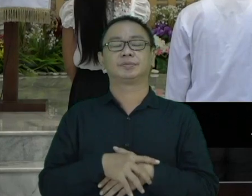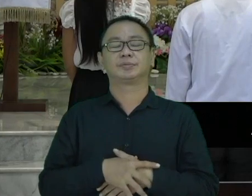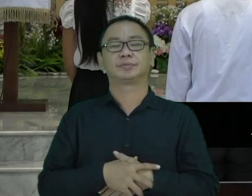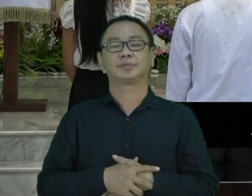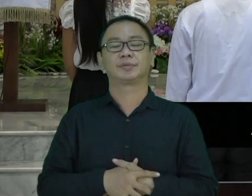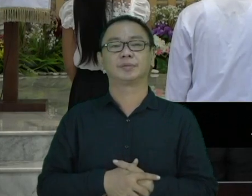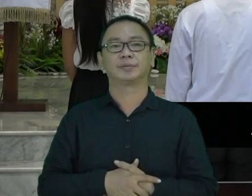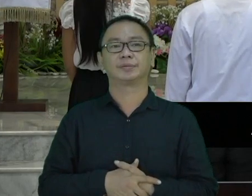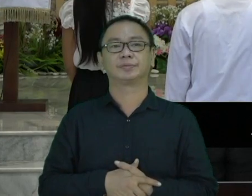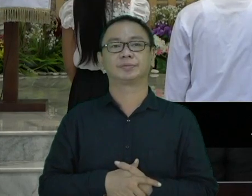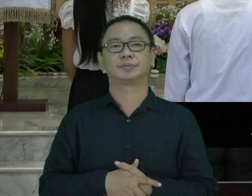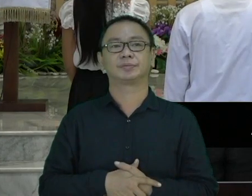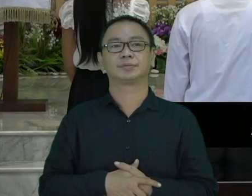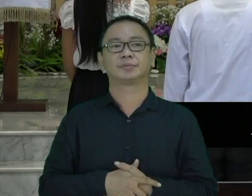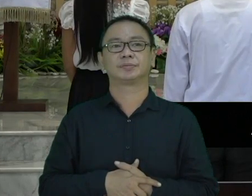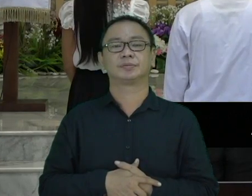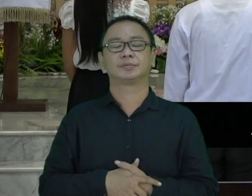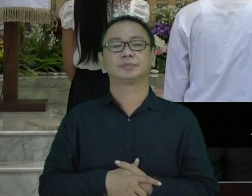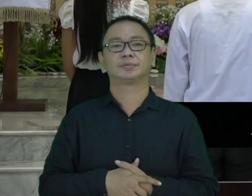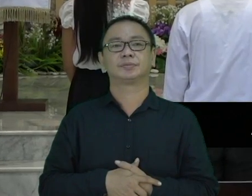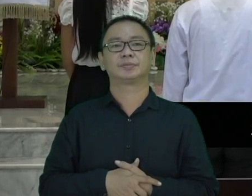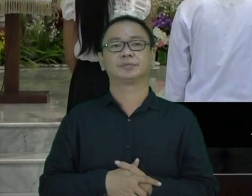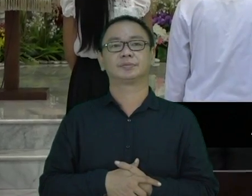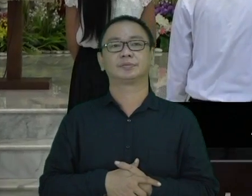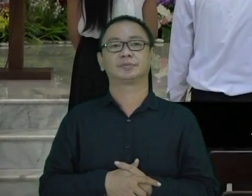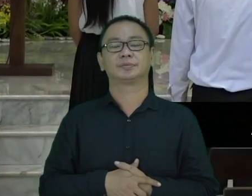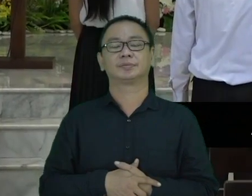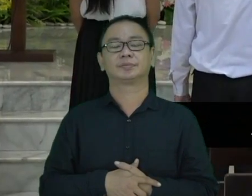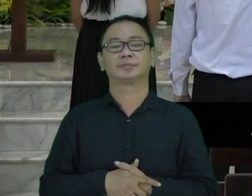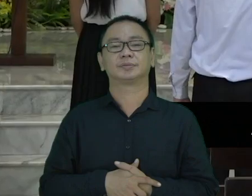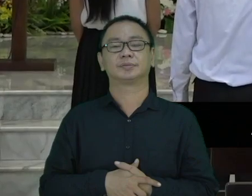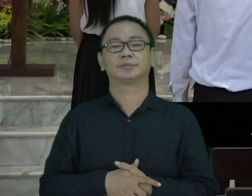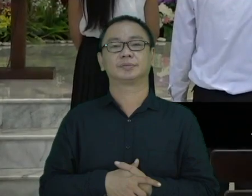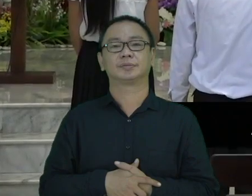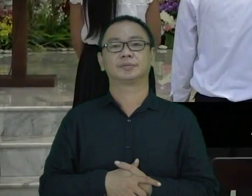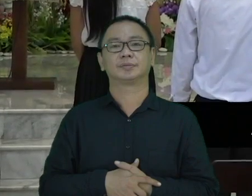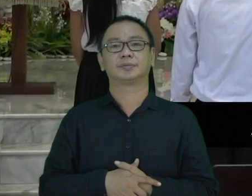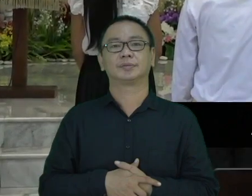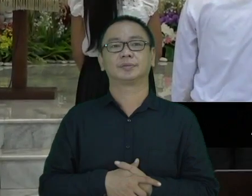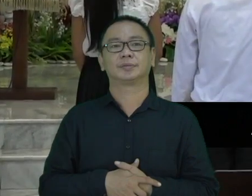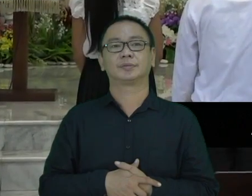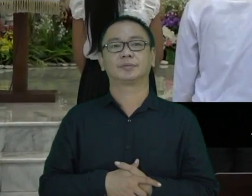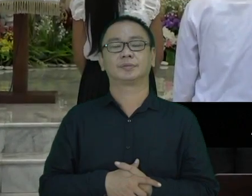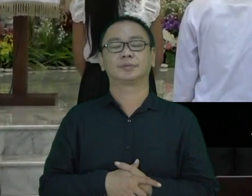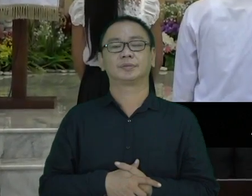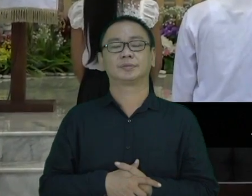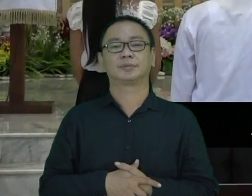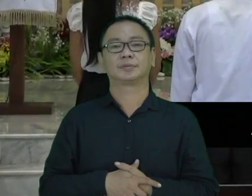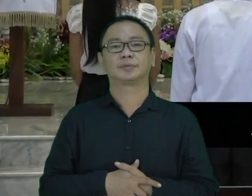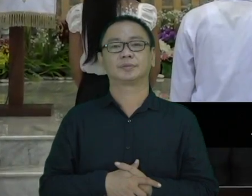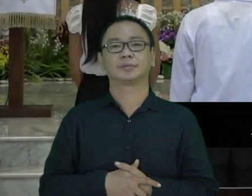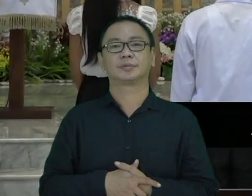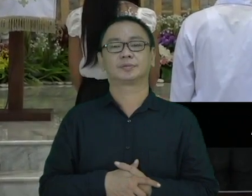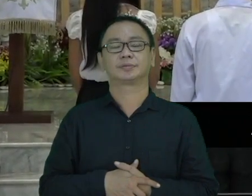Kristanto, Saudari Sefanya Hendri Cahyo Aprilianto, dan Saudari Vera Rosa